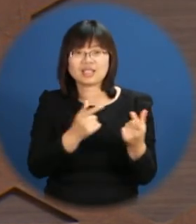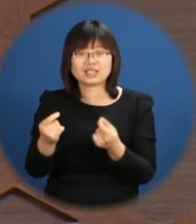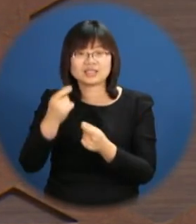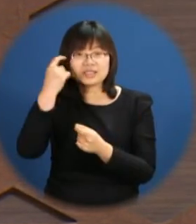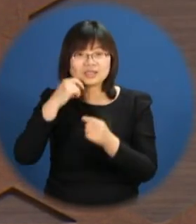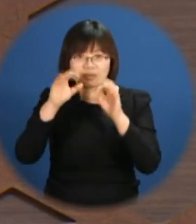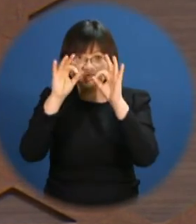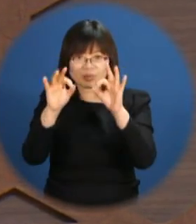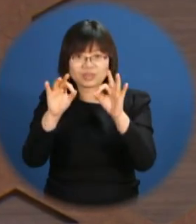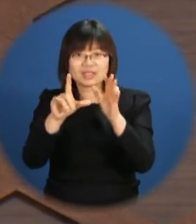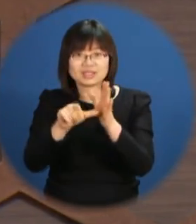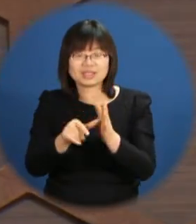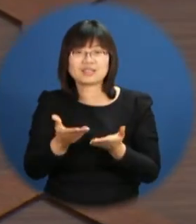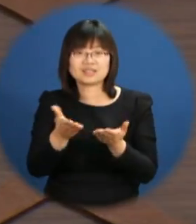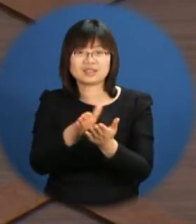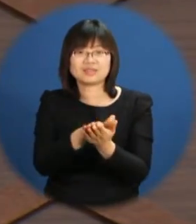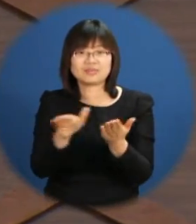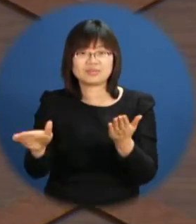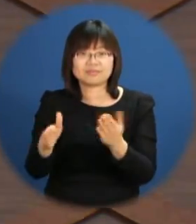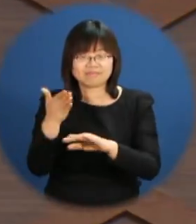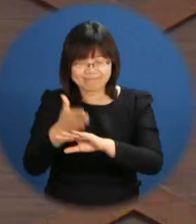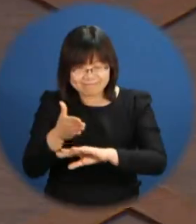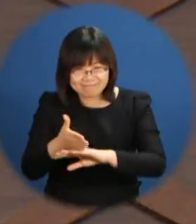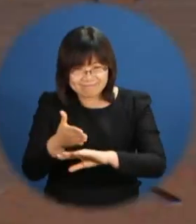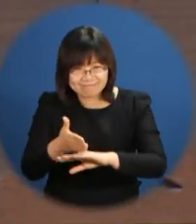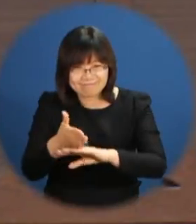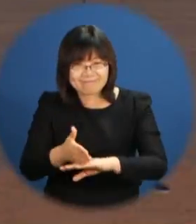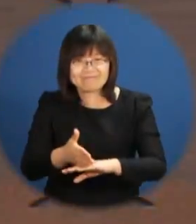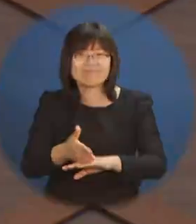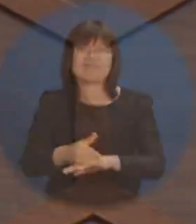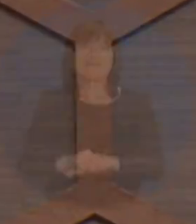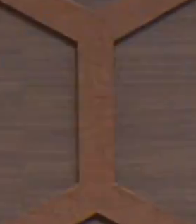느껴보는 말씀을 드리도록 하겠습니다 감사합니다